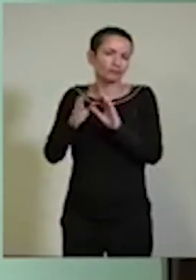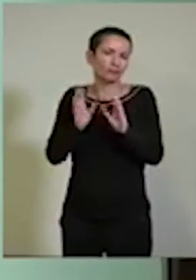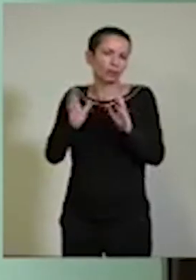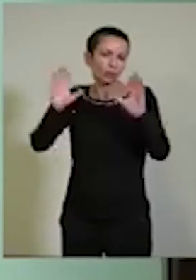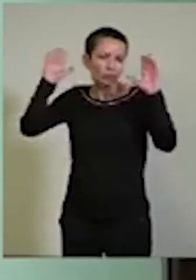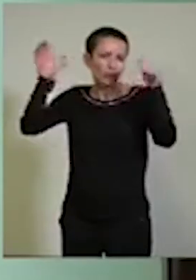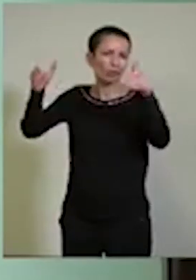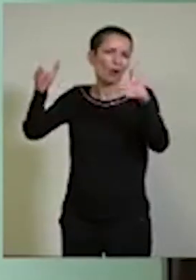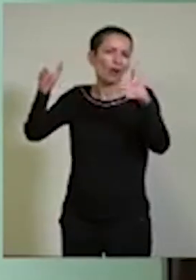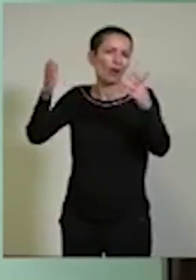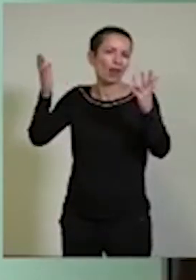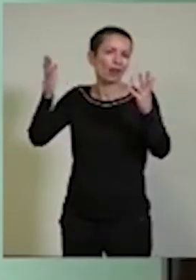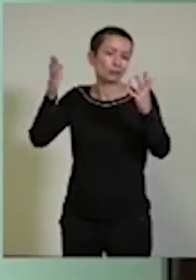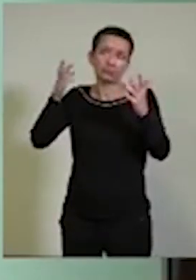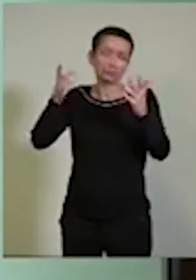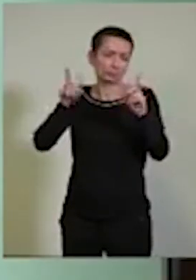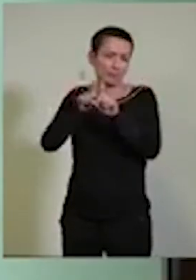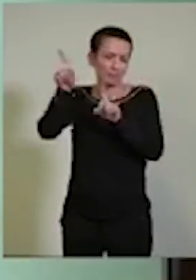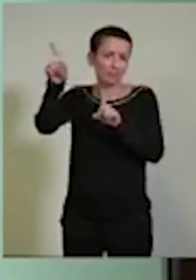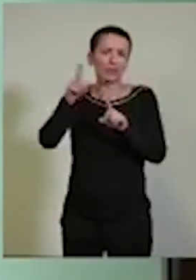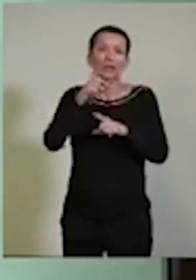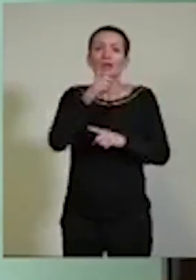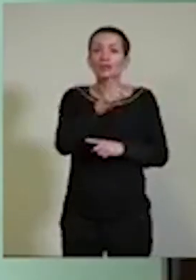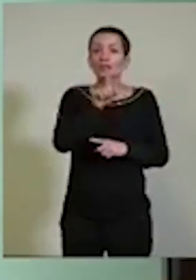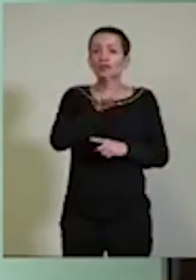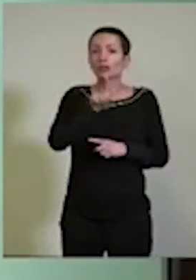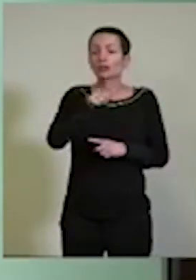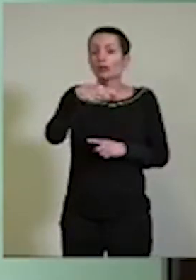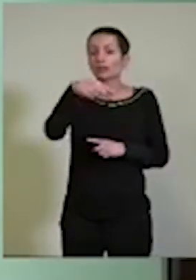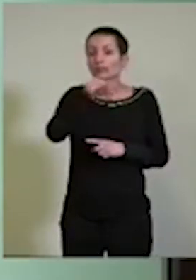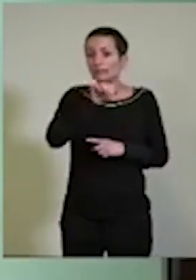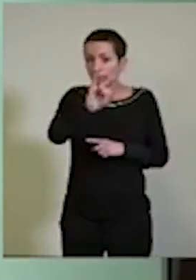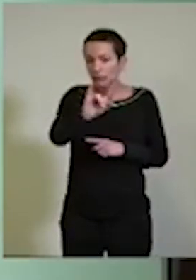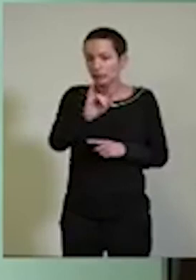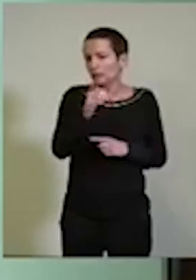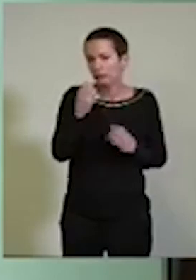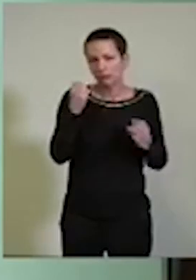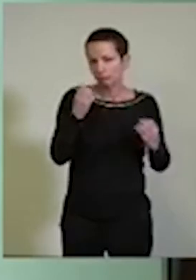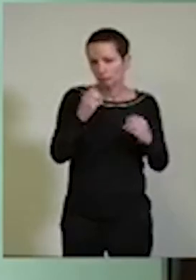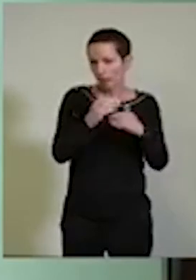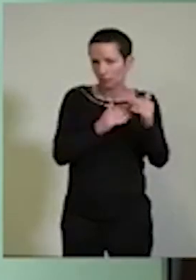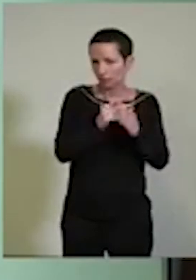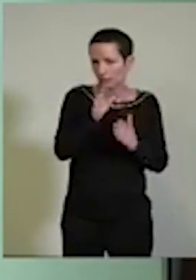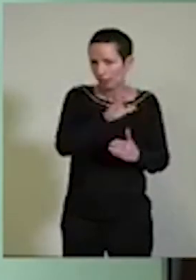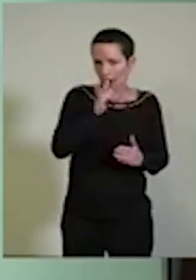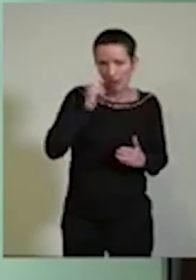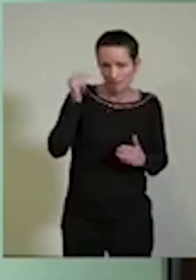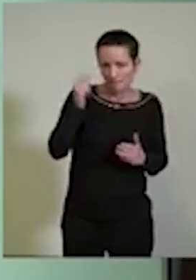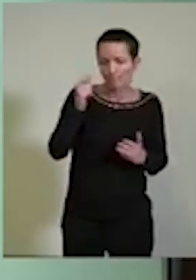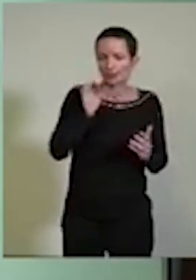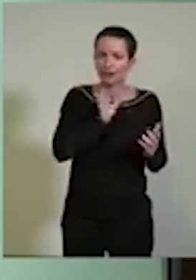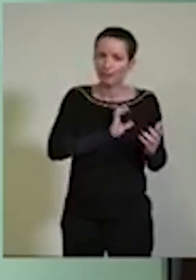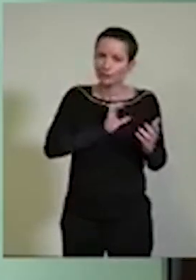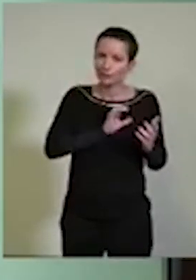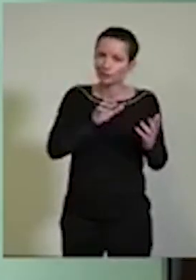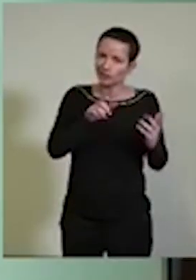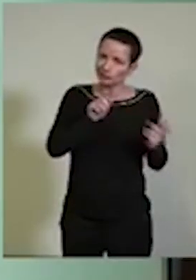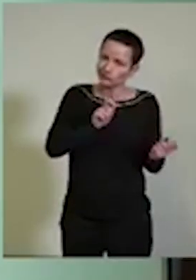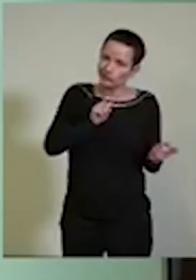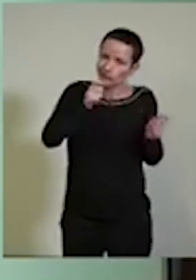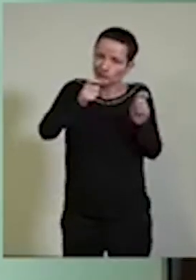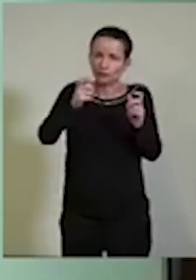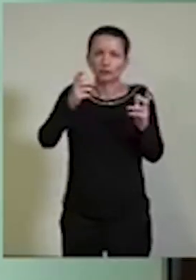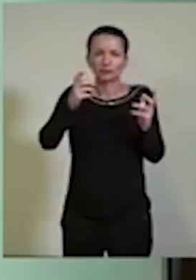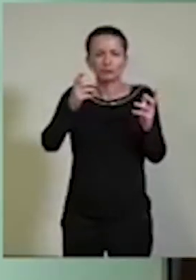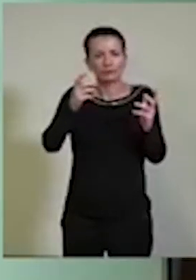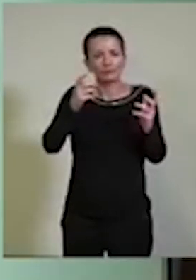c'est s'agit d'un service commun, mais par exemple à la DGNC, qui est un métier très masculin, au final, mais on va essayer d'inverser ou pas, mais en tout cas de